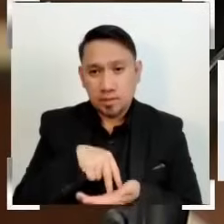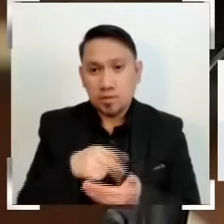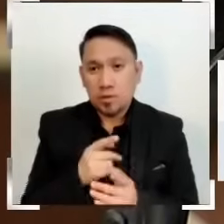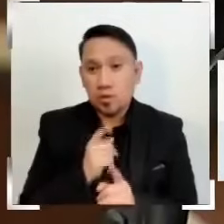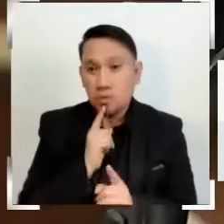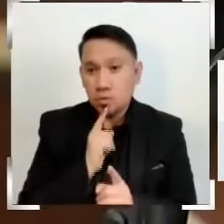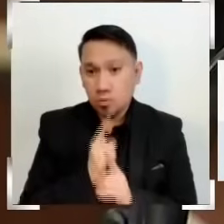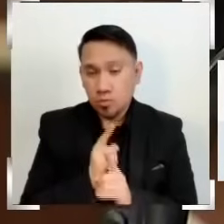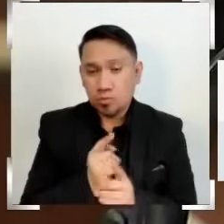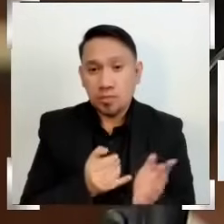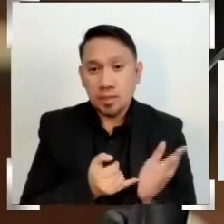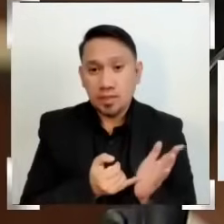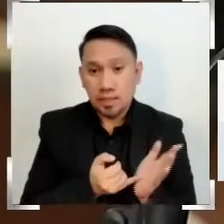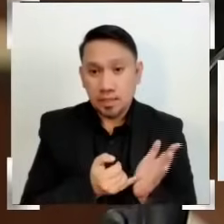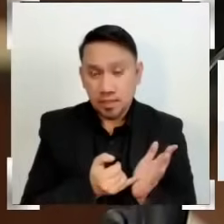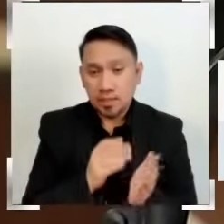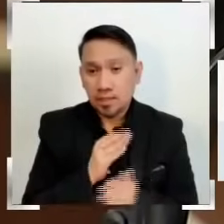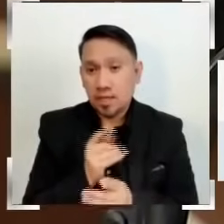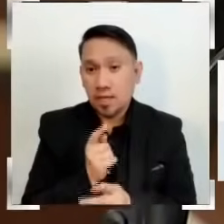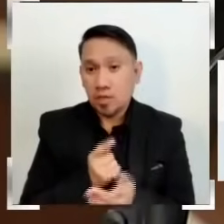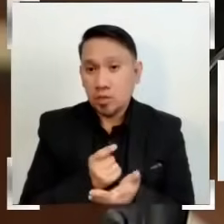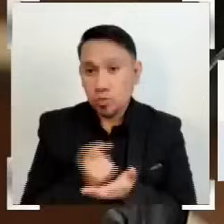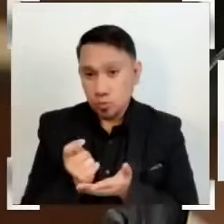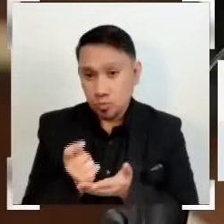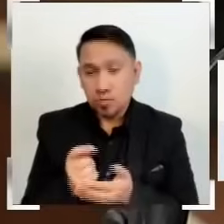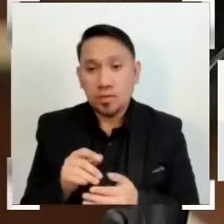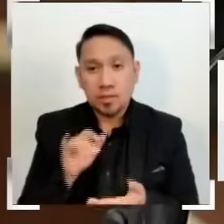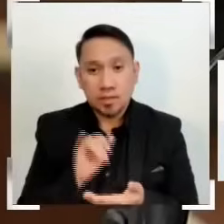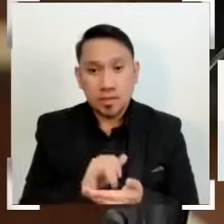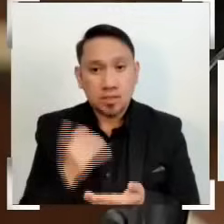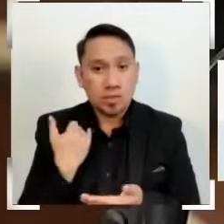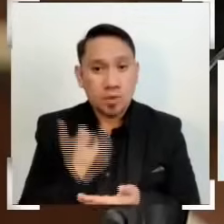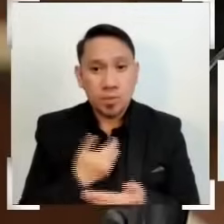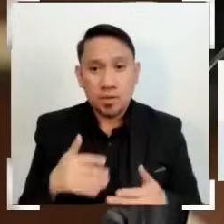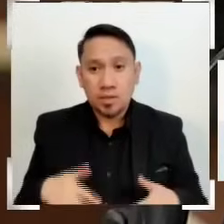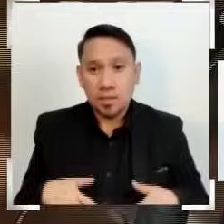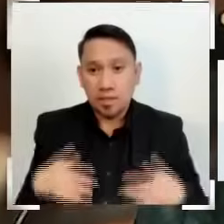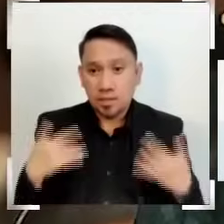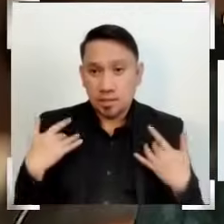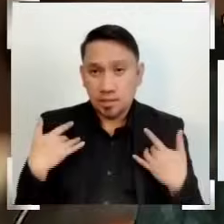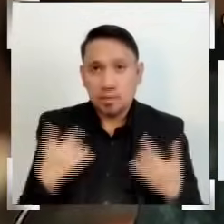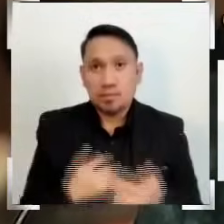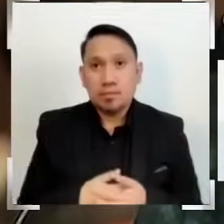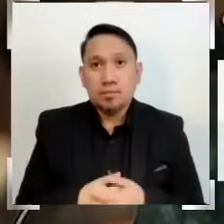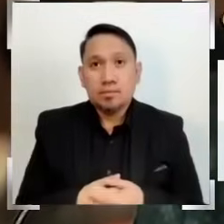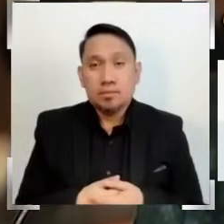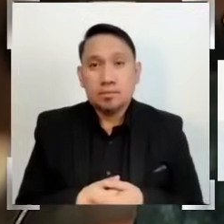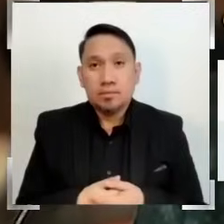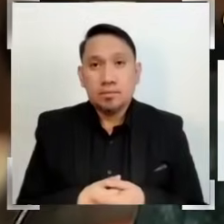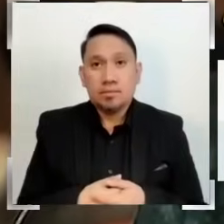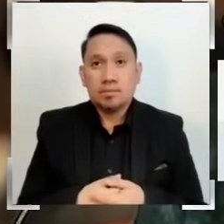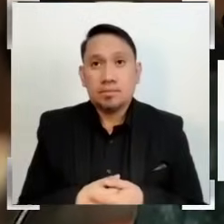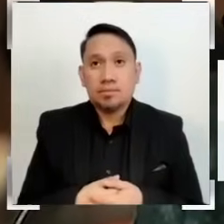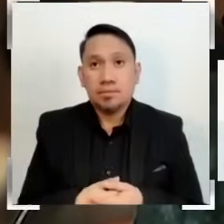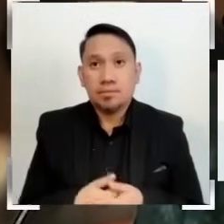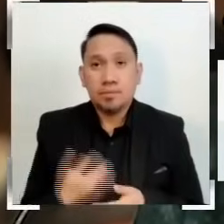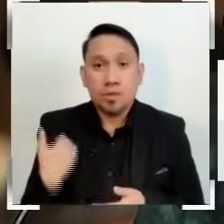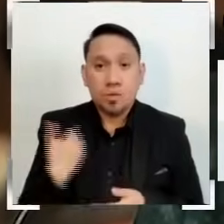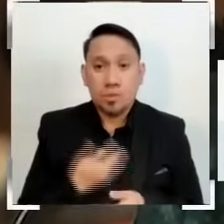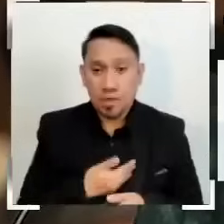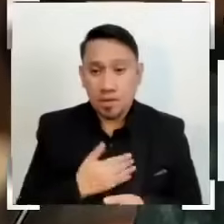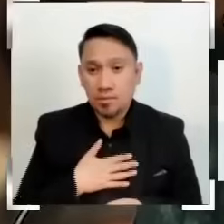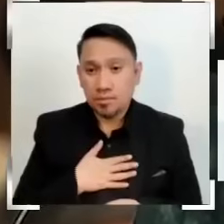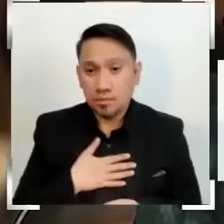Integrity and truth are what we live for in the media industry. We are committed to